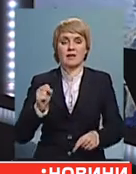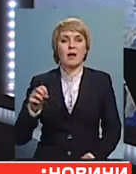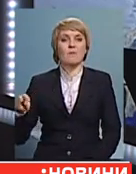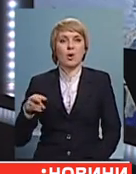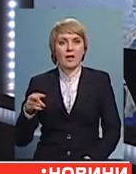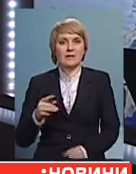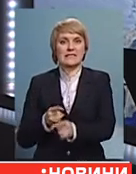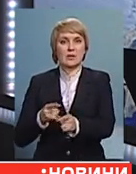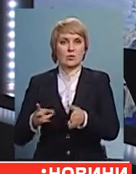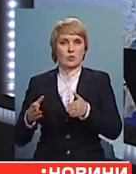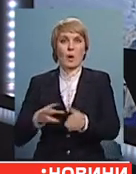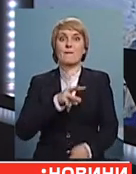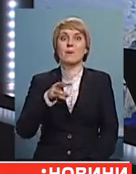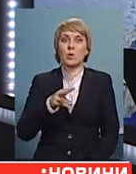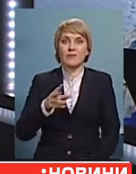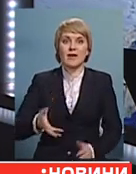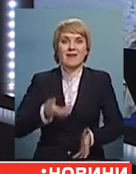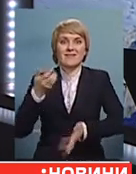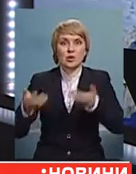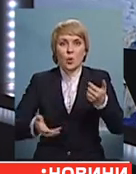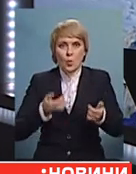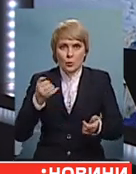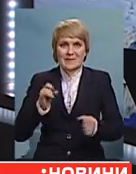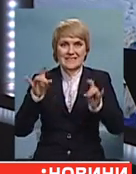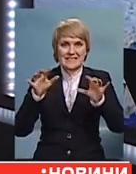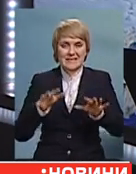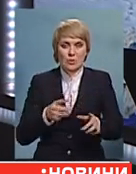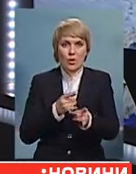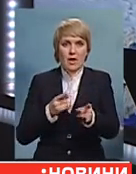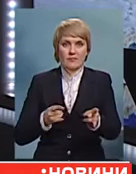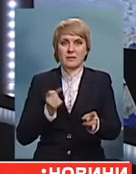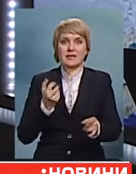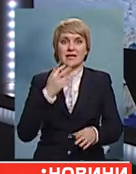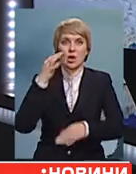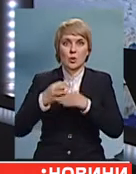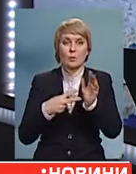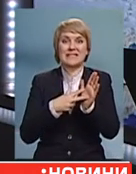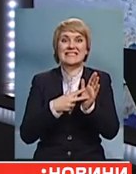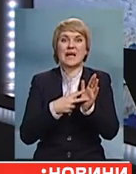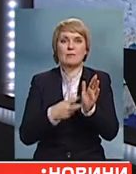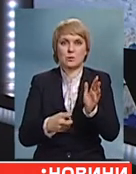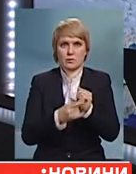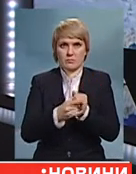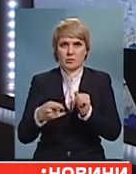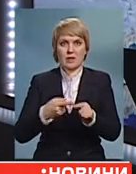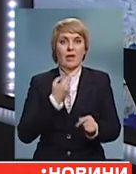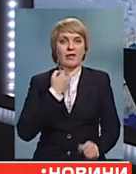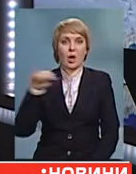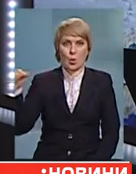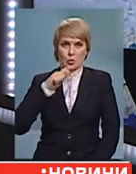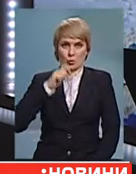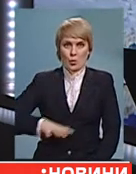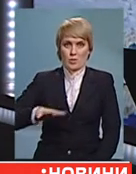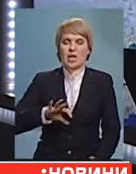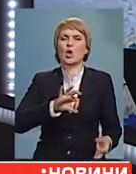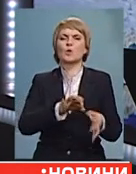Полтавщині відкопують зі снігу автівки. За три доби понад 700 відкопали. Це рекорд по Україні. Докладніше, як